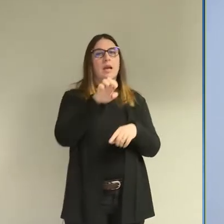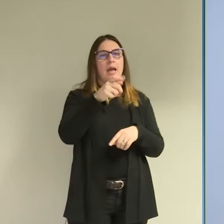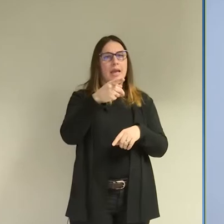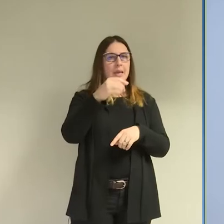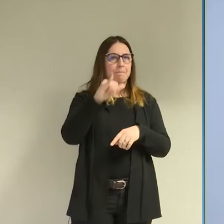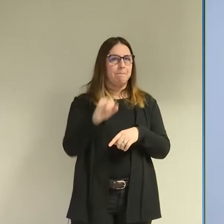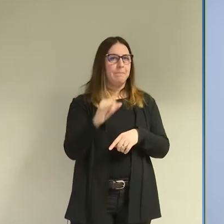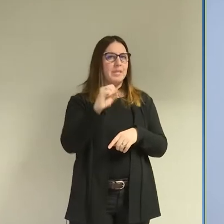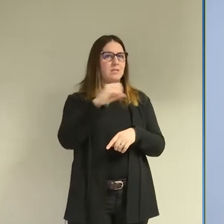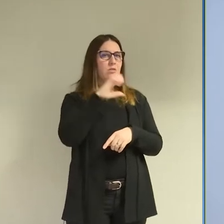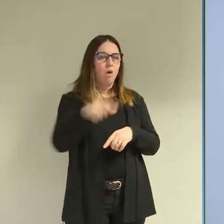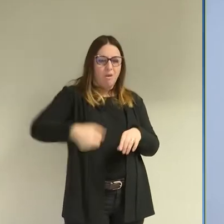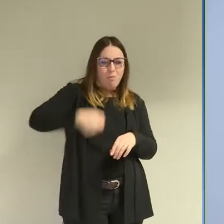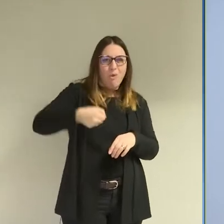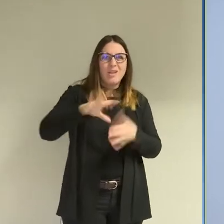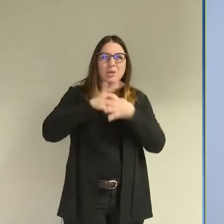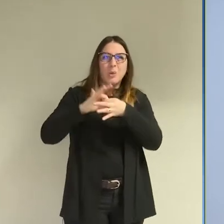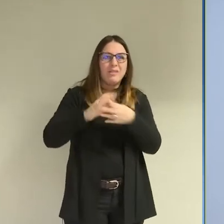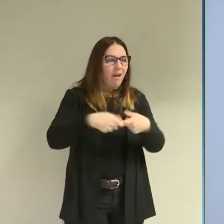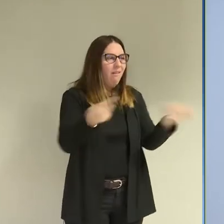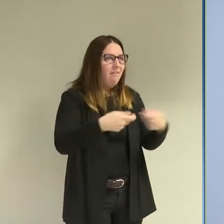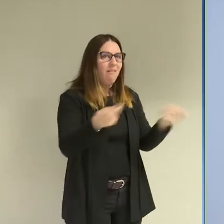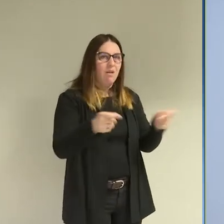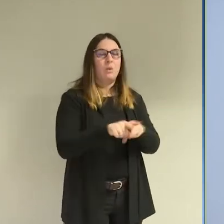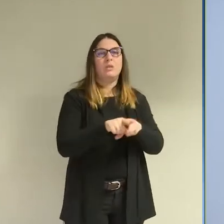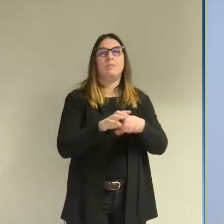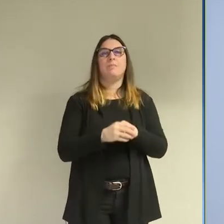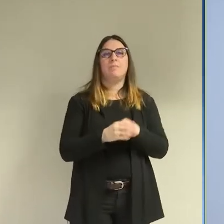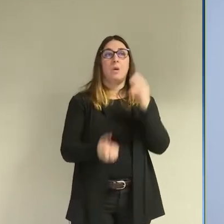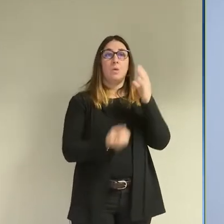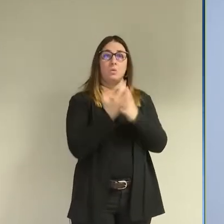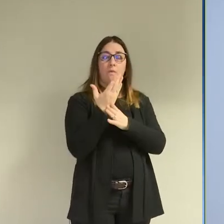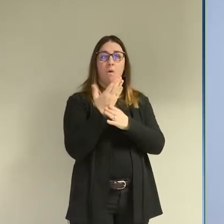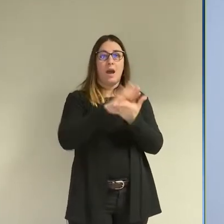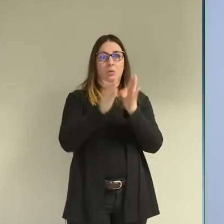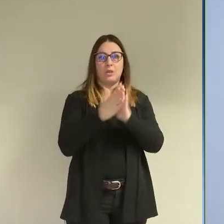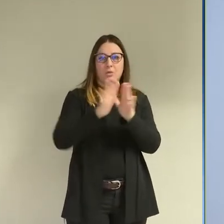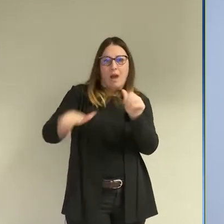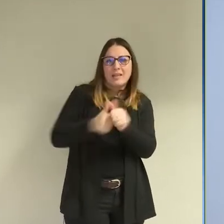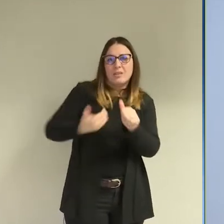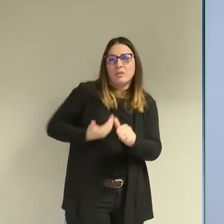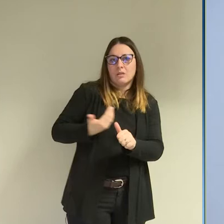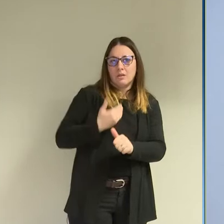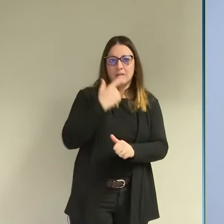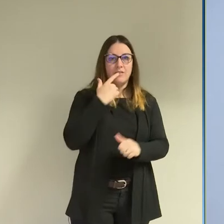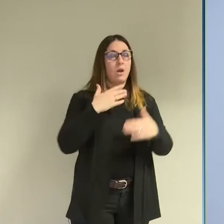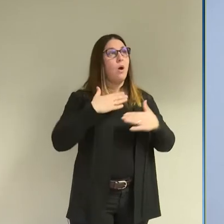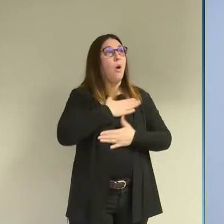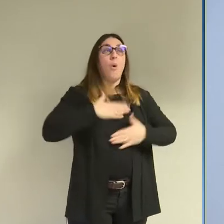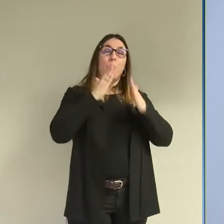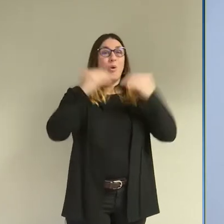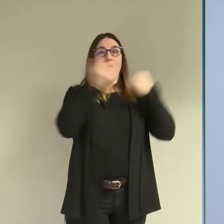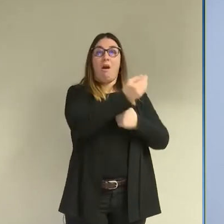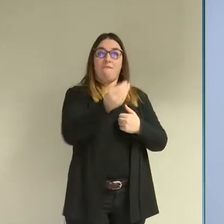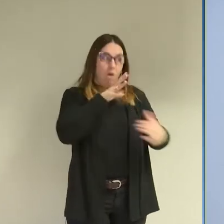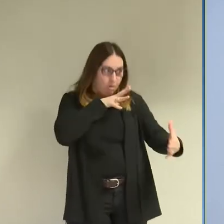d'ailleurs des paniers solidaires depuis septembre et une nouvelle association d'assistantes maternelles au bonheur des enfants s'est installé sur le quartier l'activité a